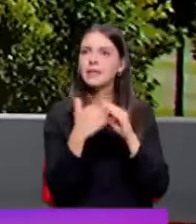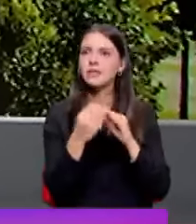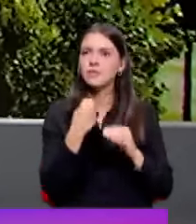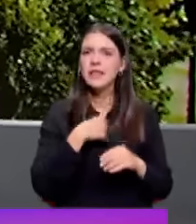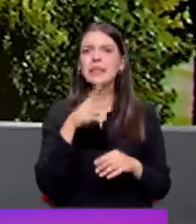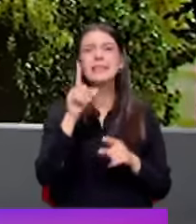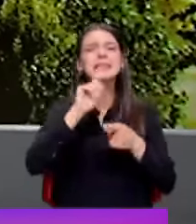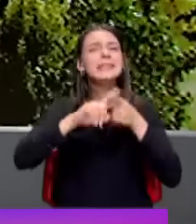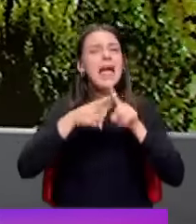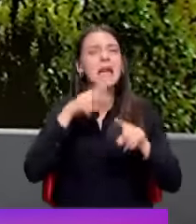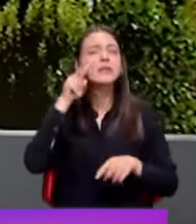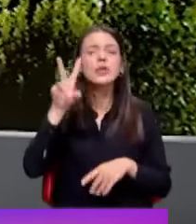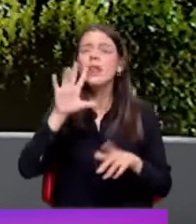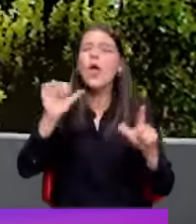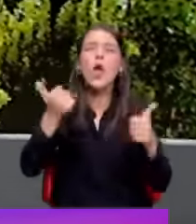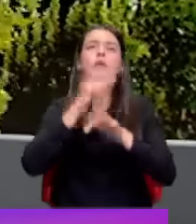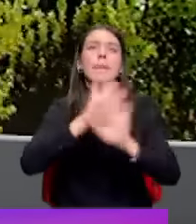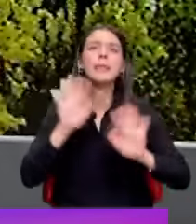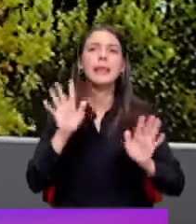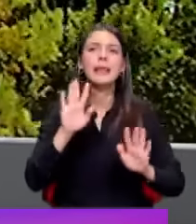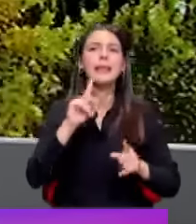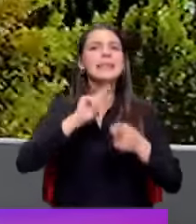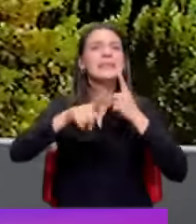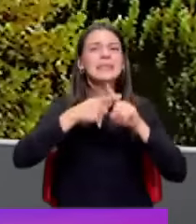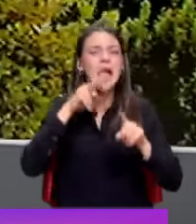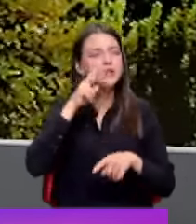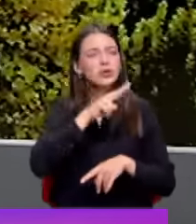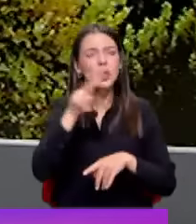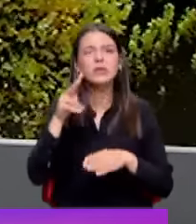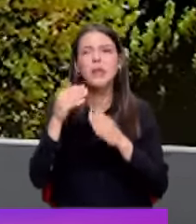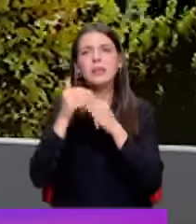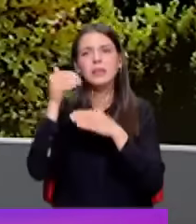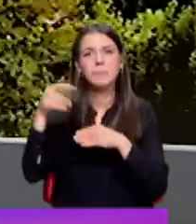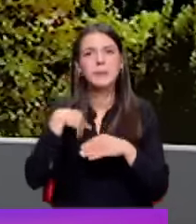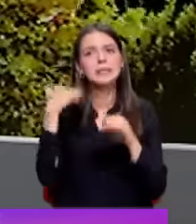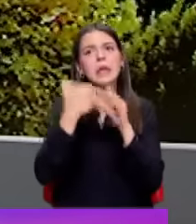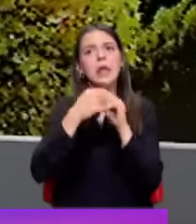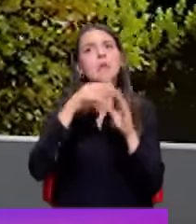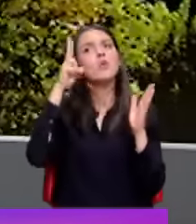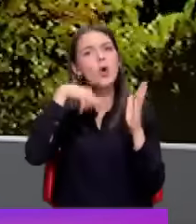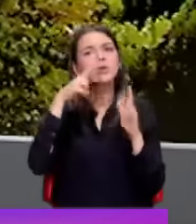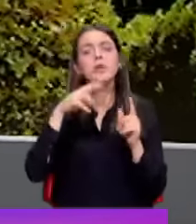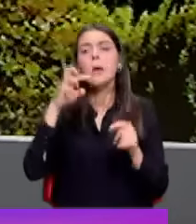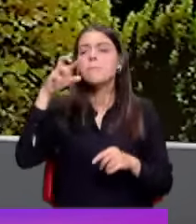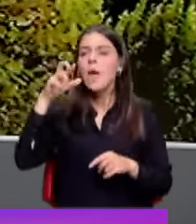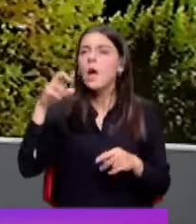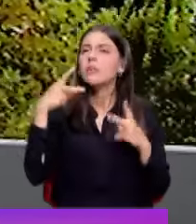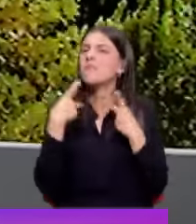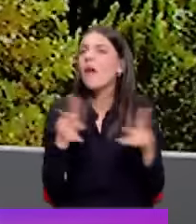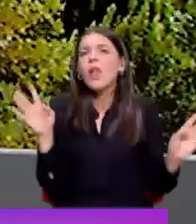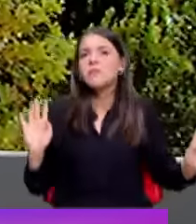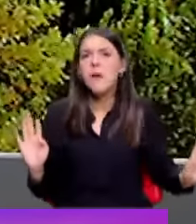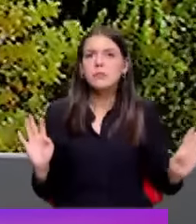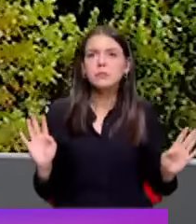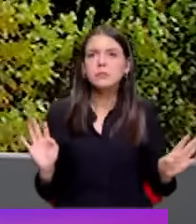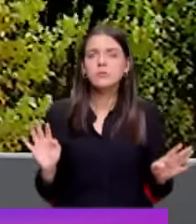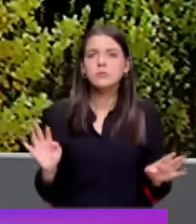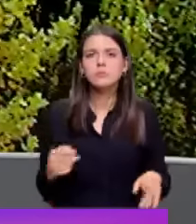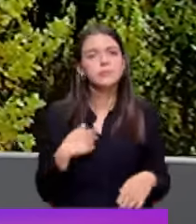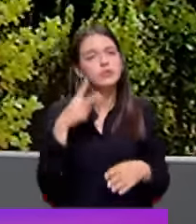siyasi görüşünüzün ne olduğu önemli değil. Yani siyasi görüşten bağımsız eleştiri okuyoruz biz burada zaten. Parti bağımsız